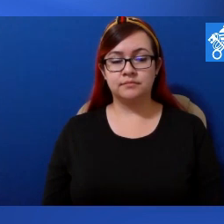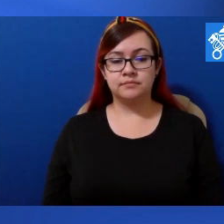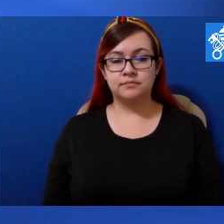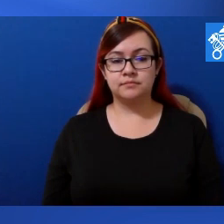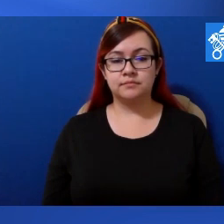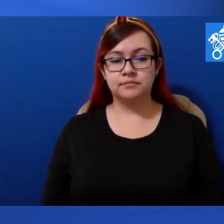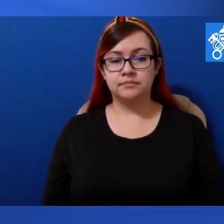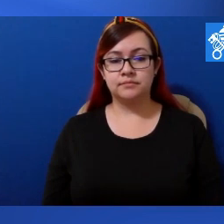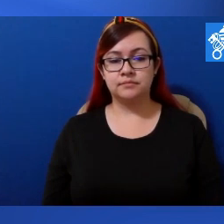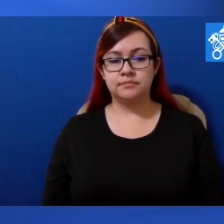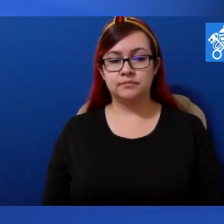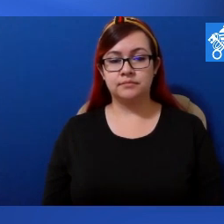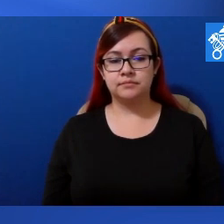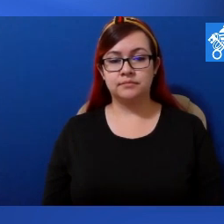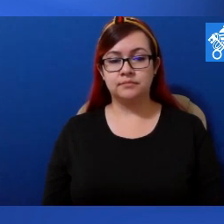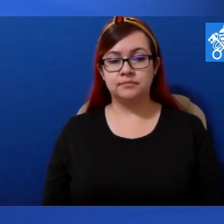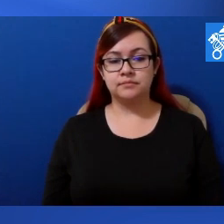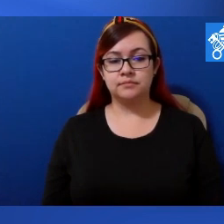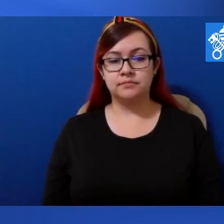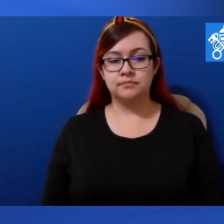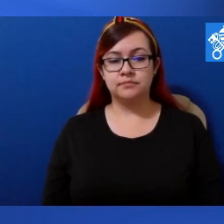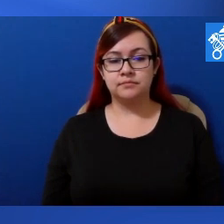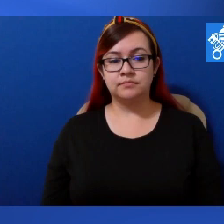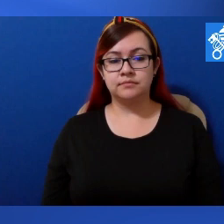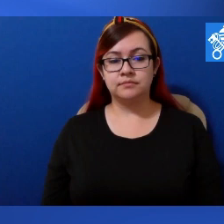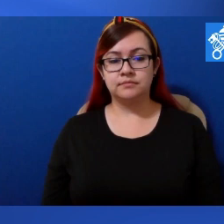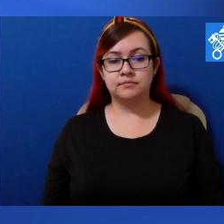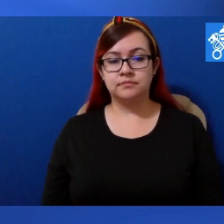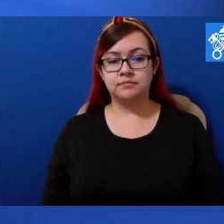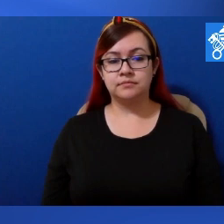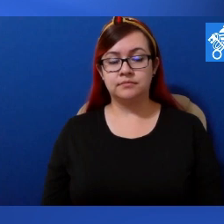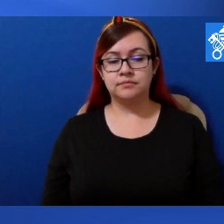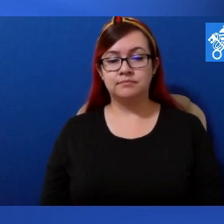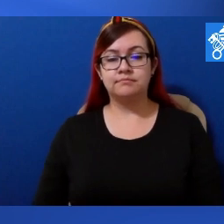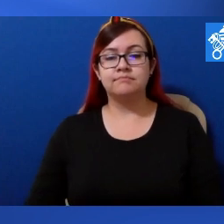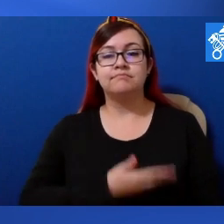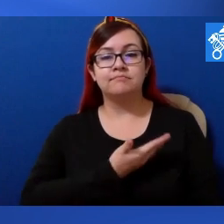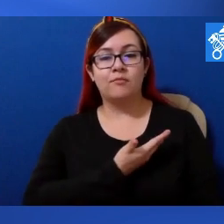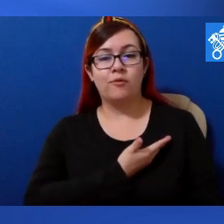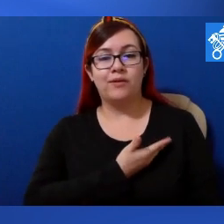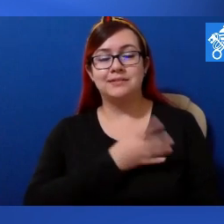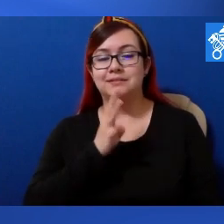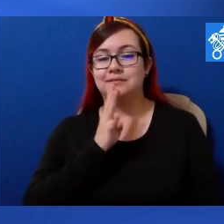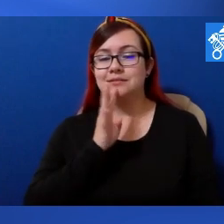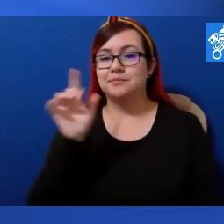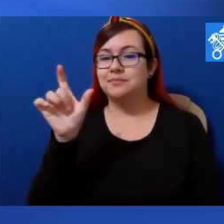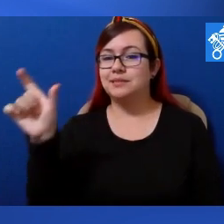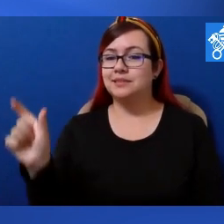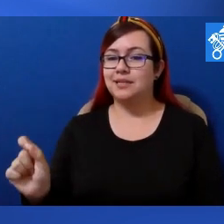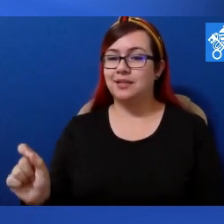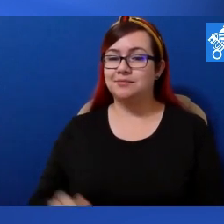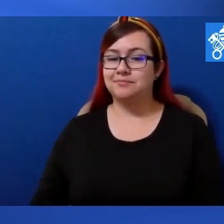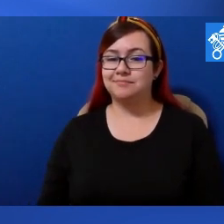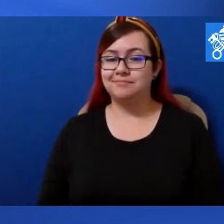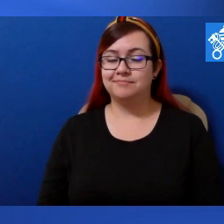próbę, ponieważ jak mówi nam święty Paweł, nikt nie jest kuszony ponad to, co